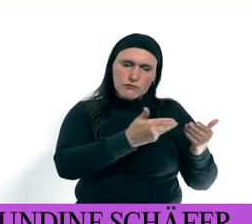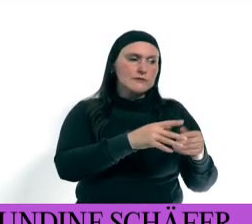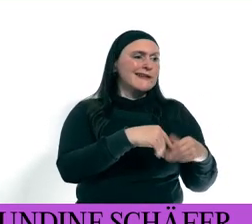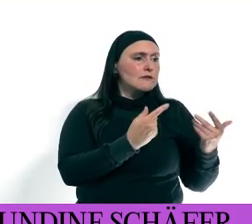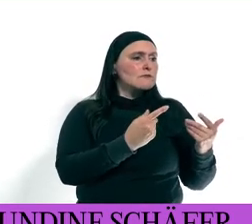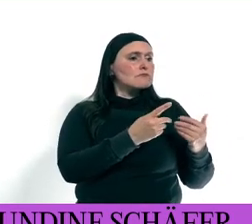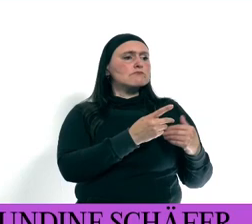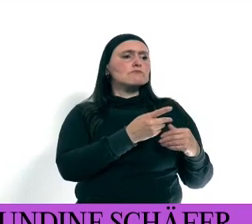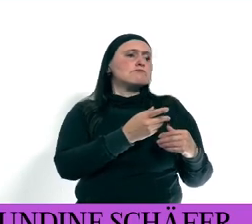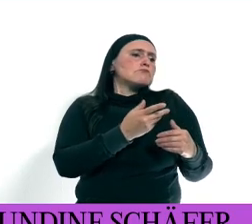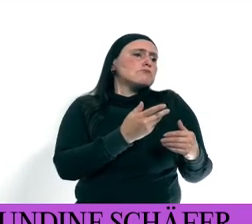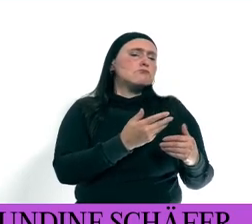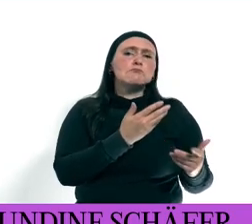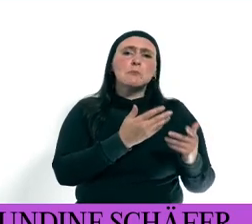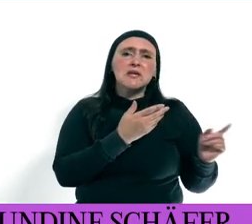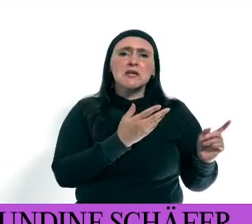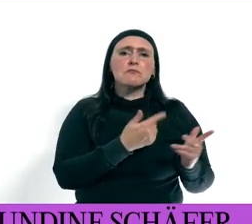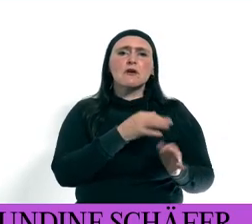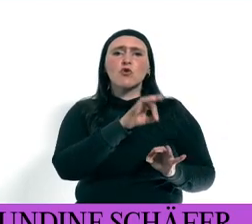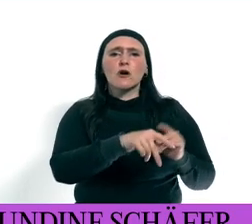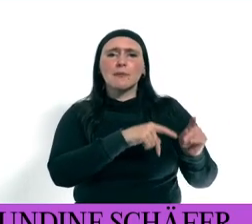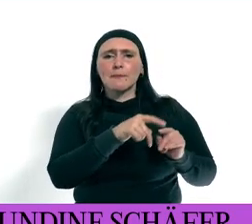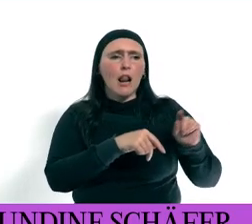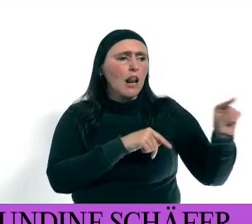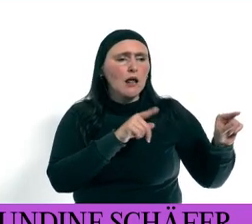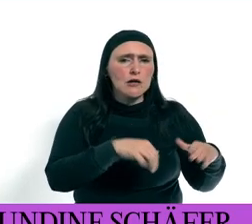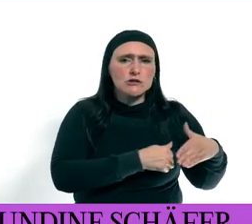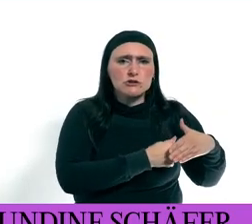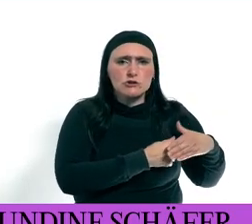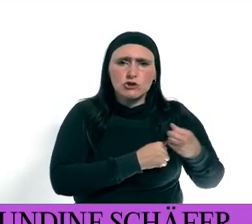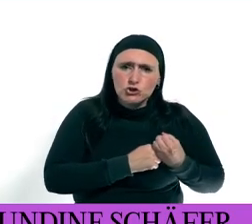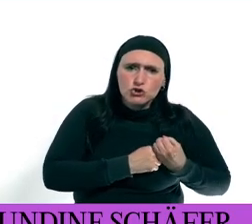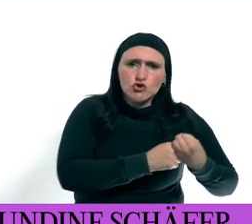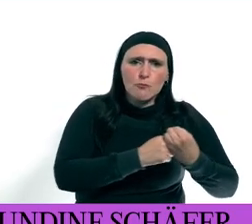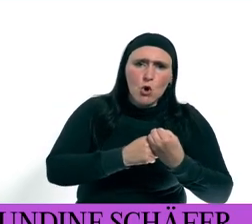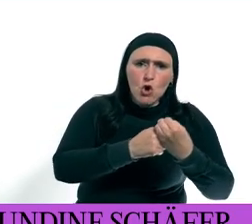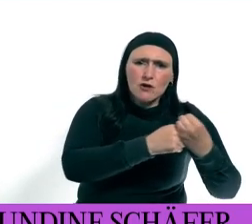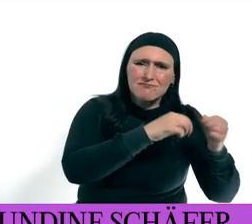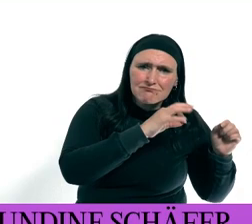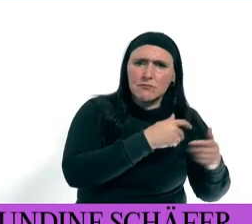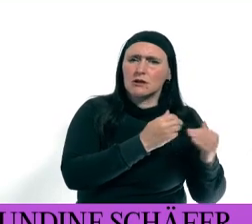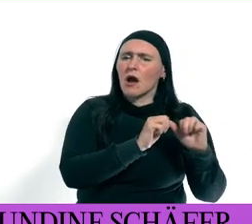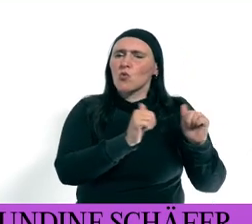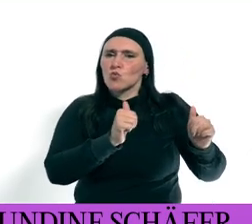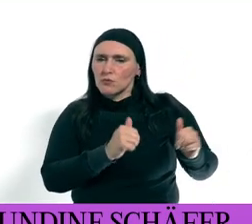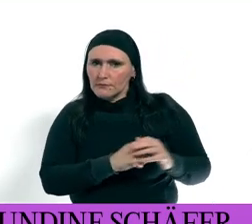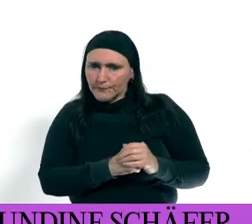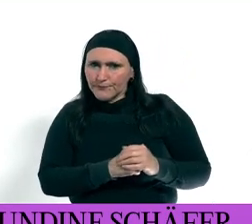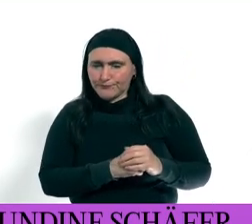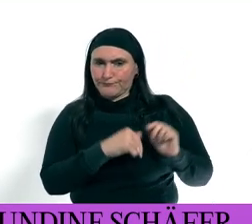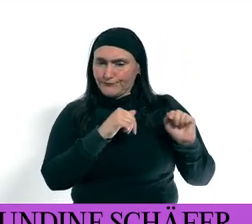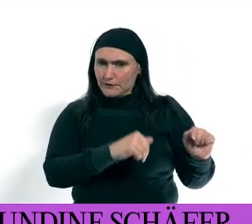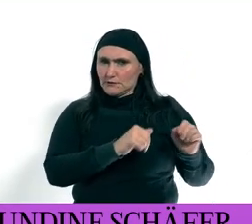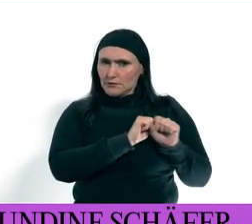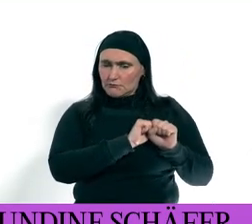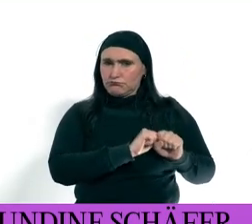Frage, wie wir als Kunstschaffende arbeiten können, um Menschen ganz praktisch in dieser verrückten